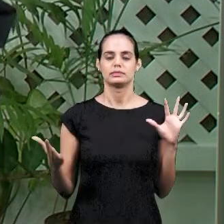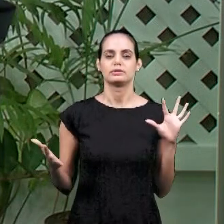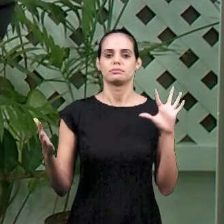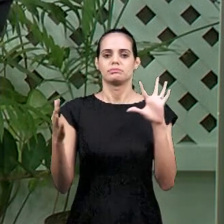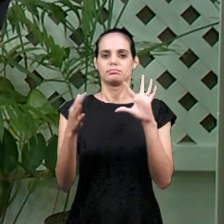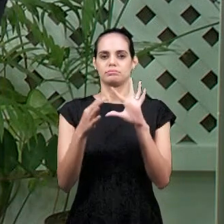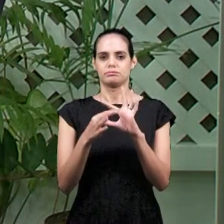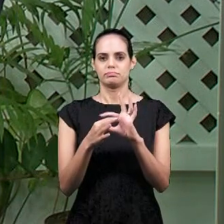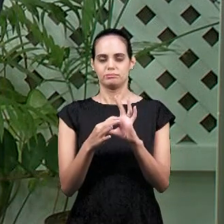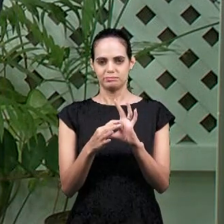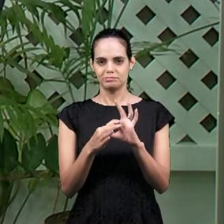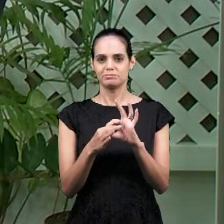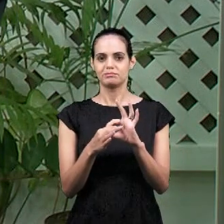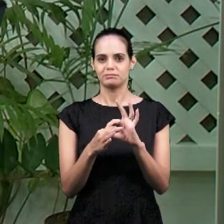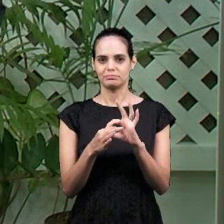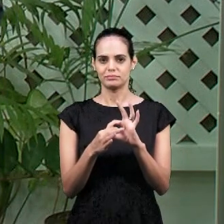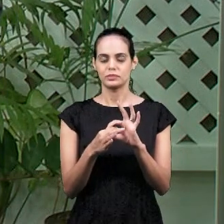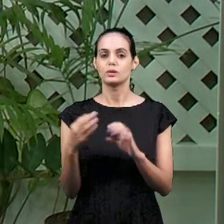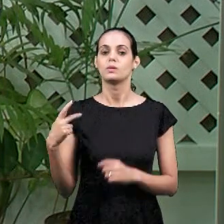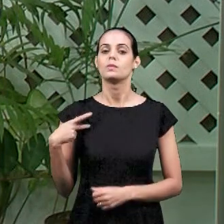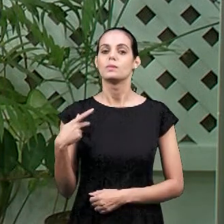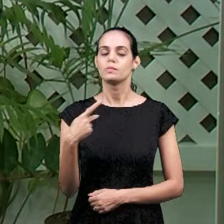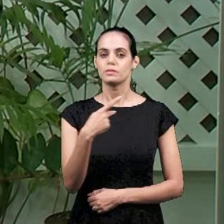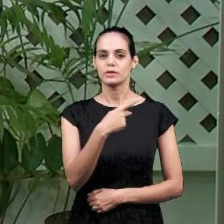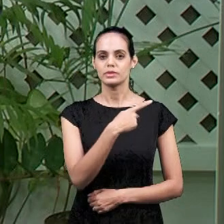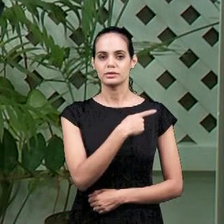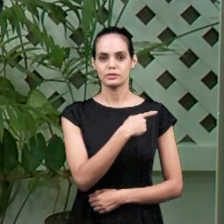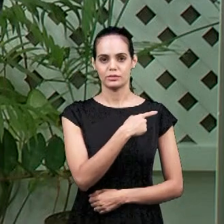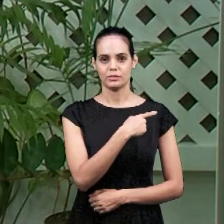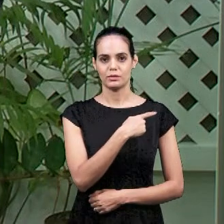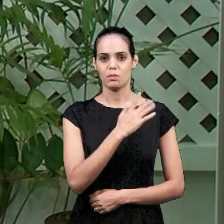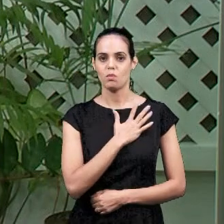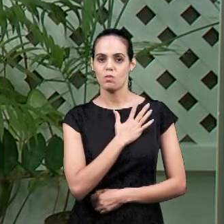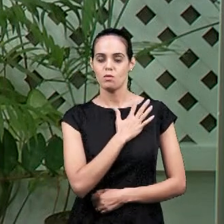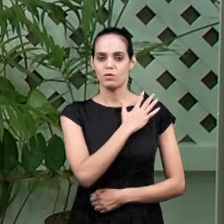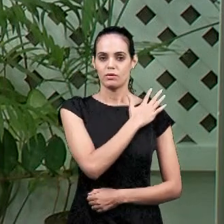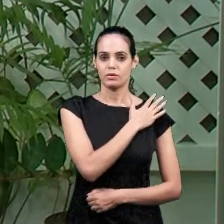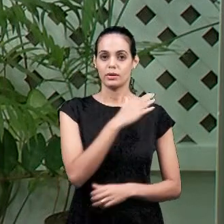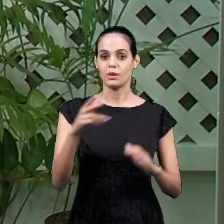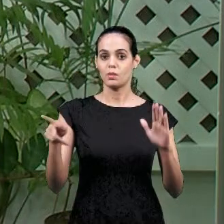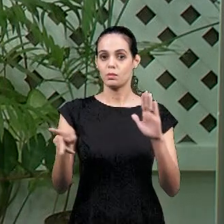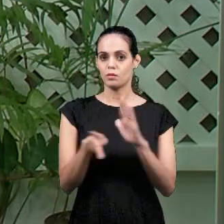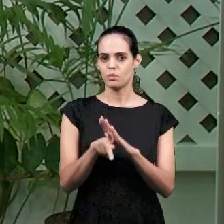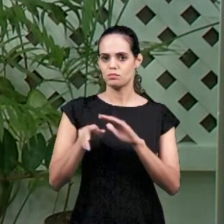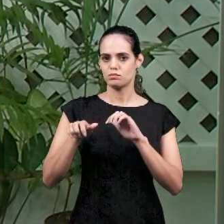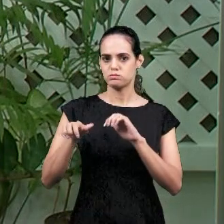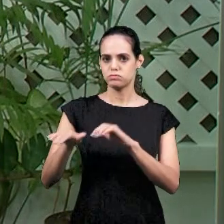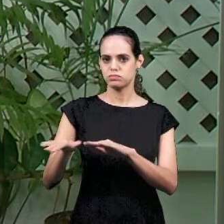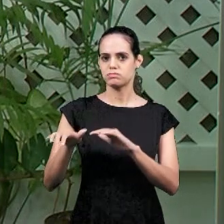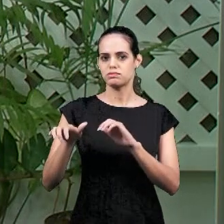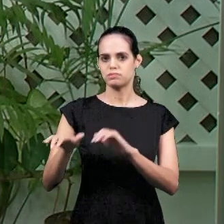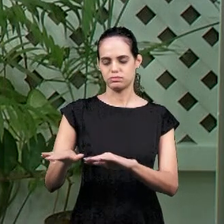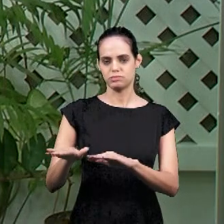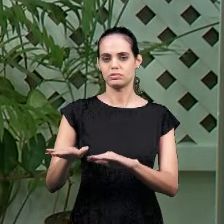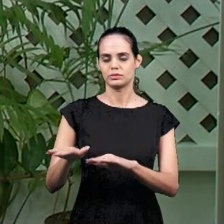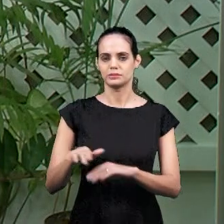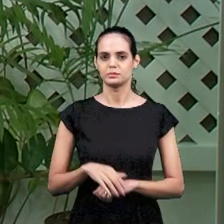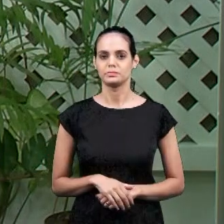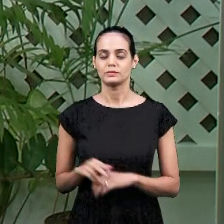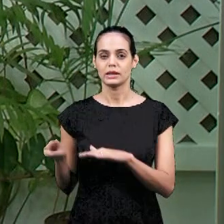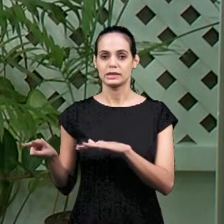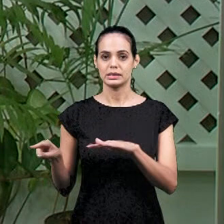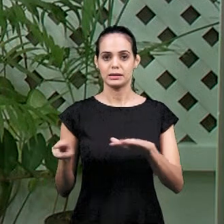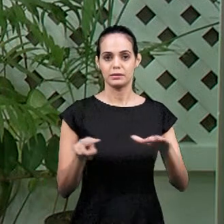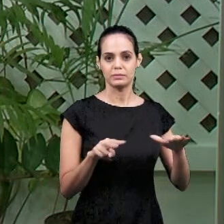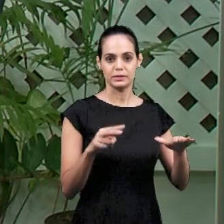le message sera apporté par un de nos pasteurs, un colonel de l'armée